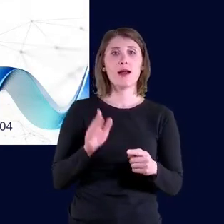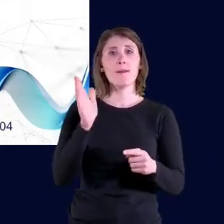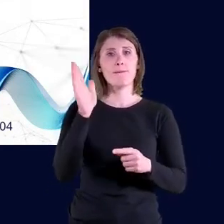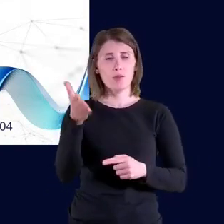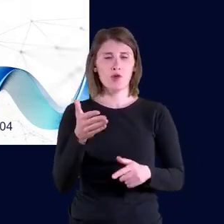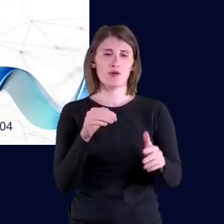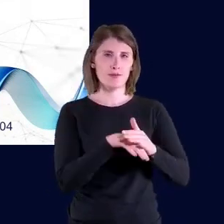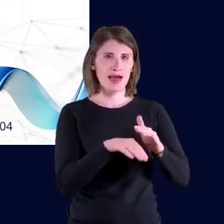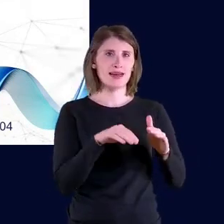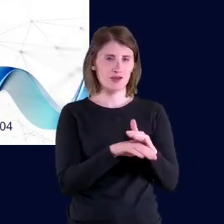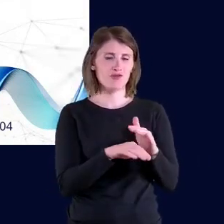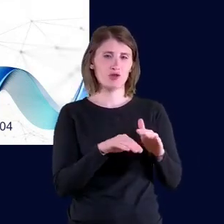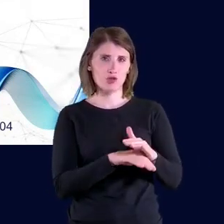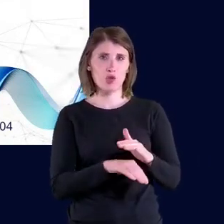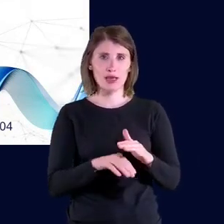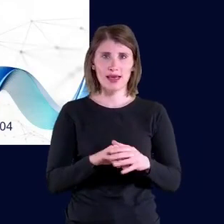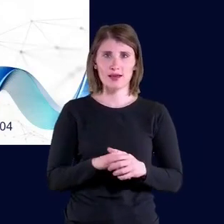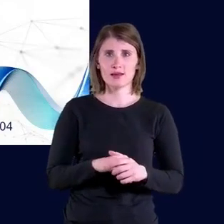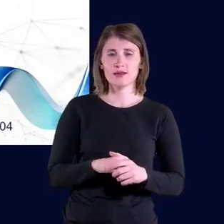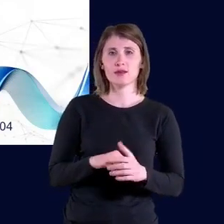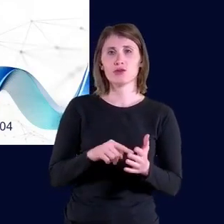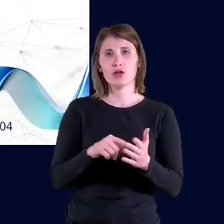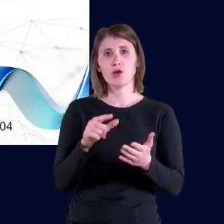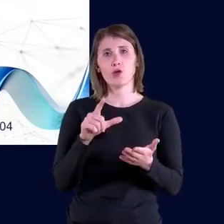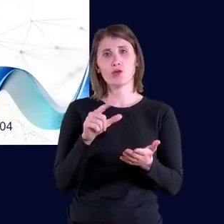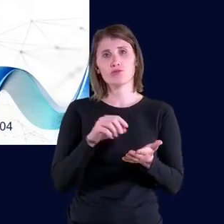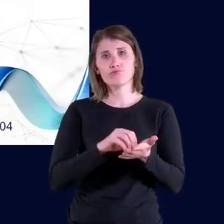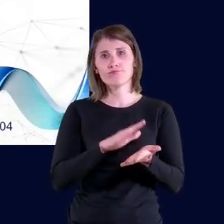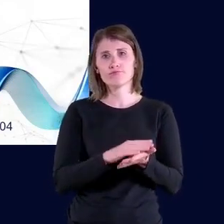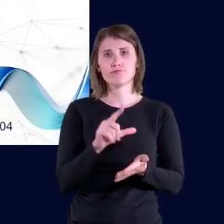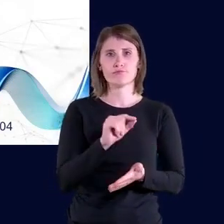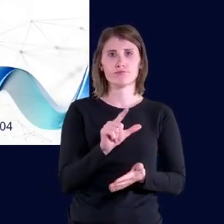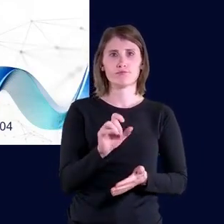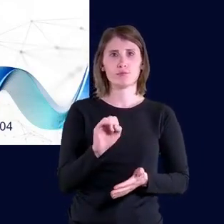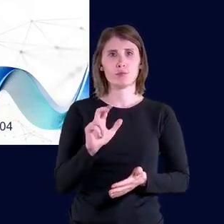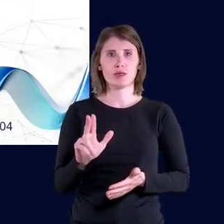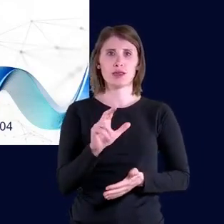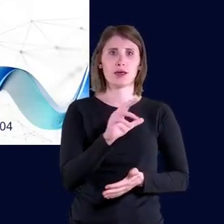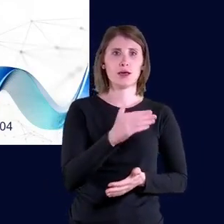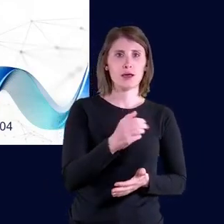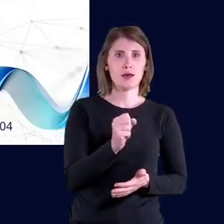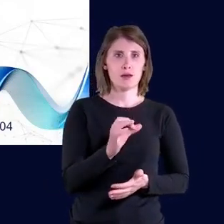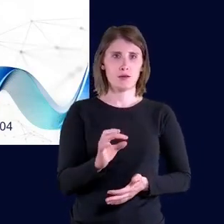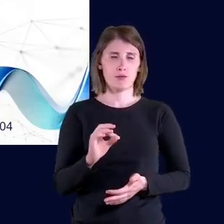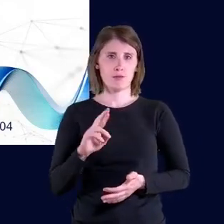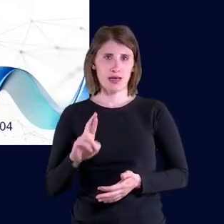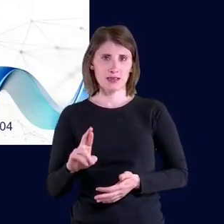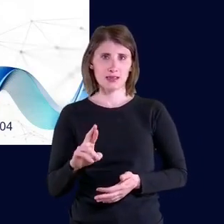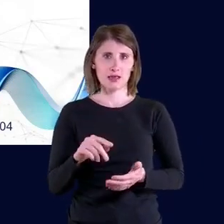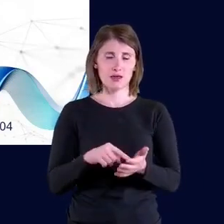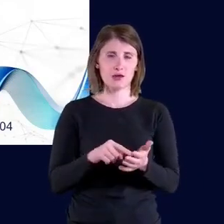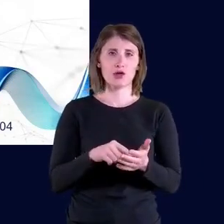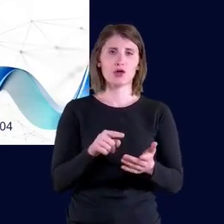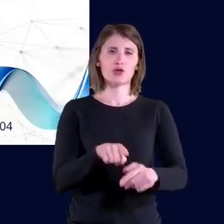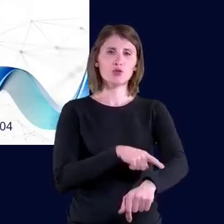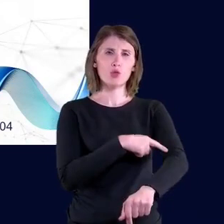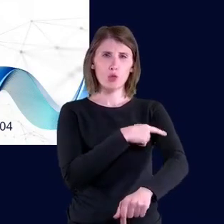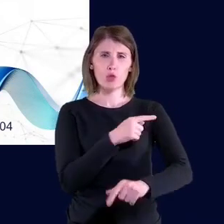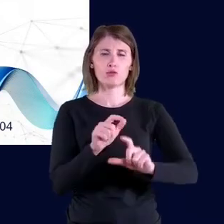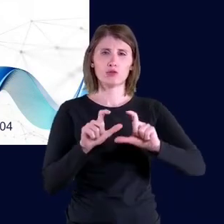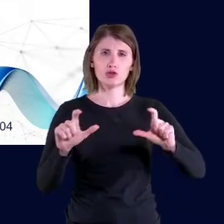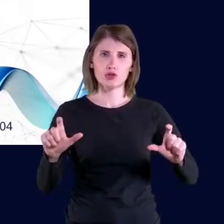archiwizacji tak zwany plików Master za pośrednictwem systemu idea co ich długoterminowe